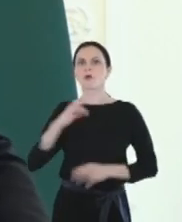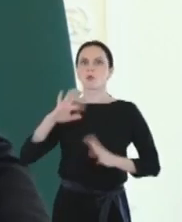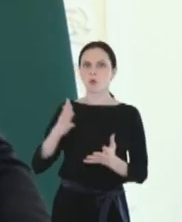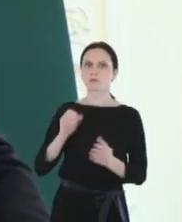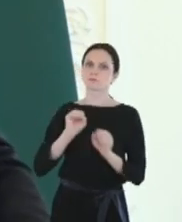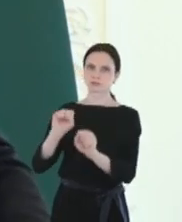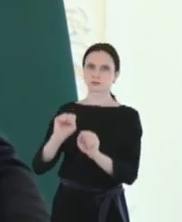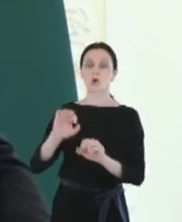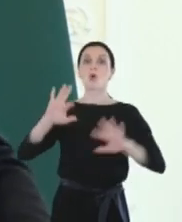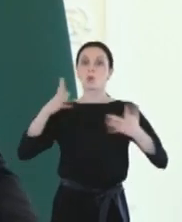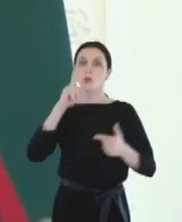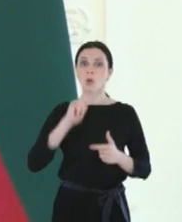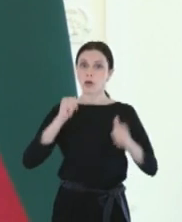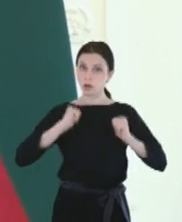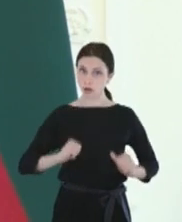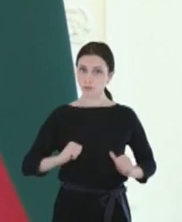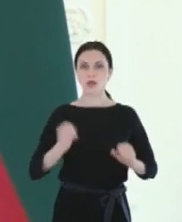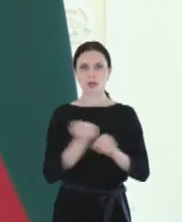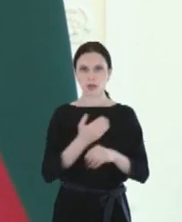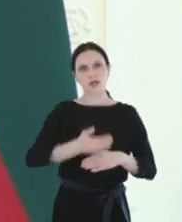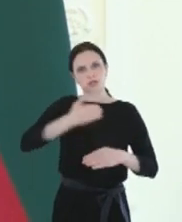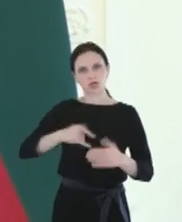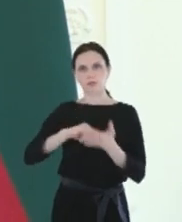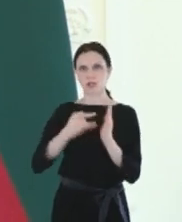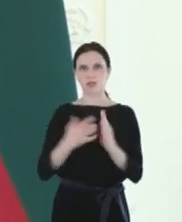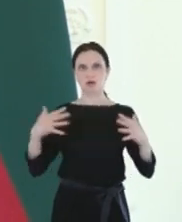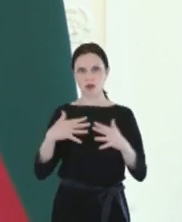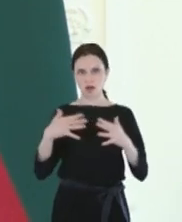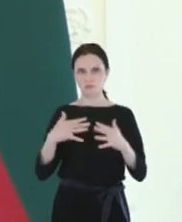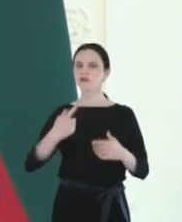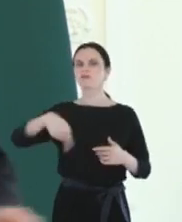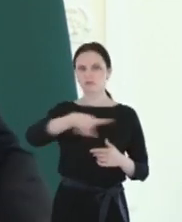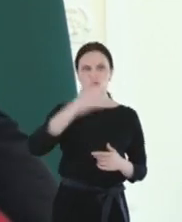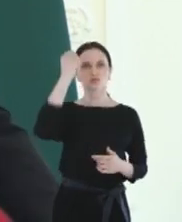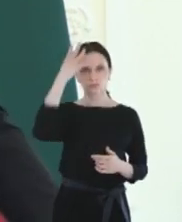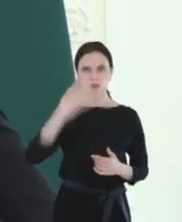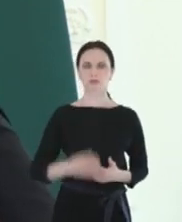Norint taikos, reikia ruoštis karui. Visi puikiai suprantame.